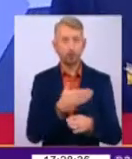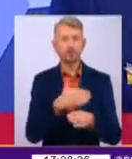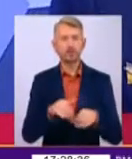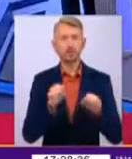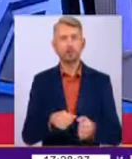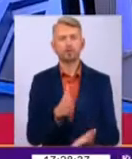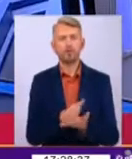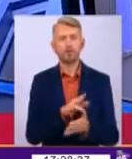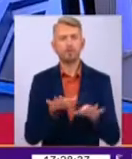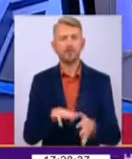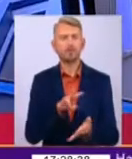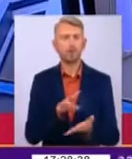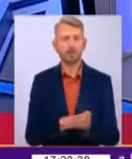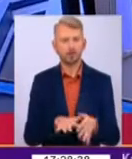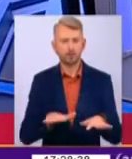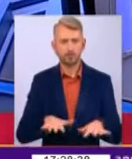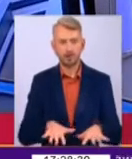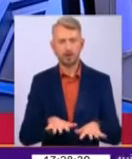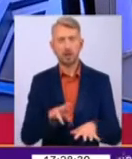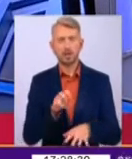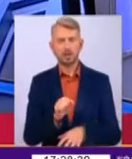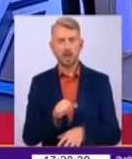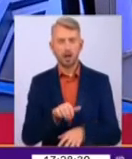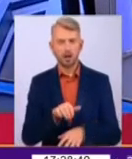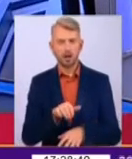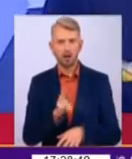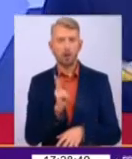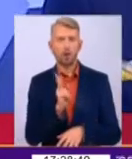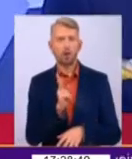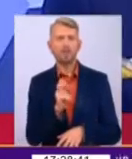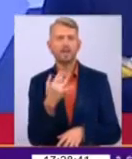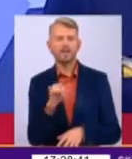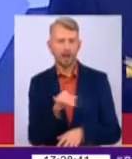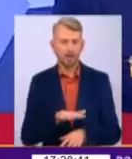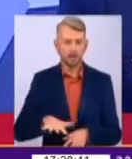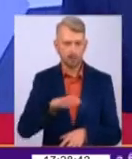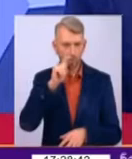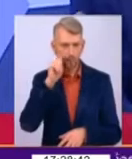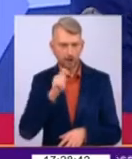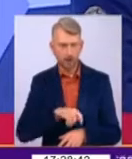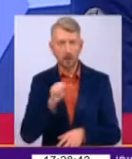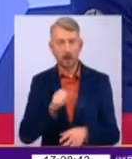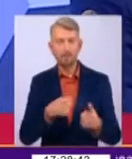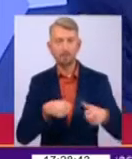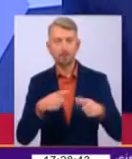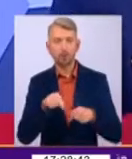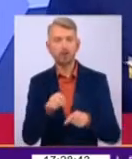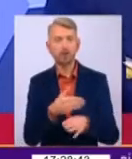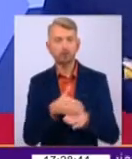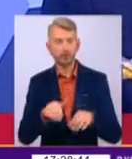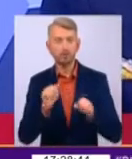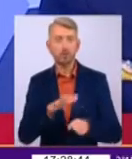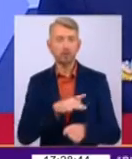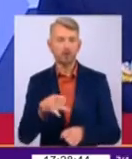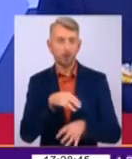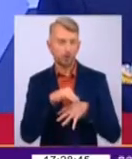постійної дислокації, там на континентальній, як кажуть зараз, да, в Україні. А підрозділи цієї частини можуть бути в